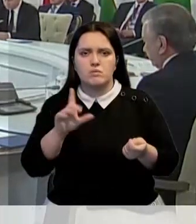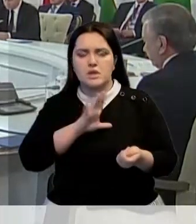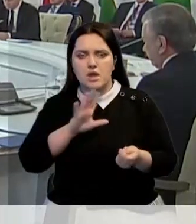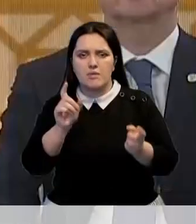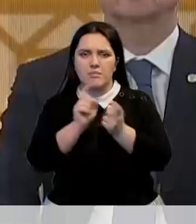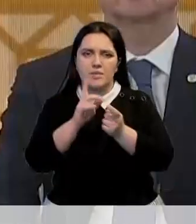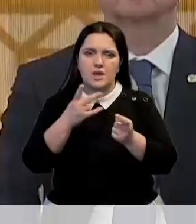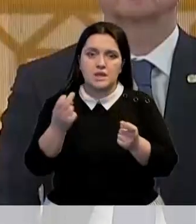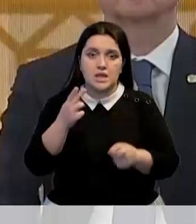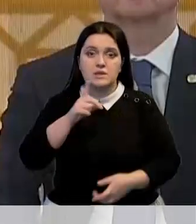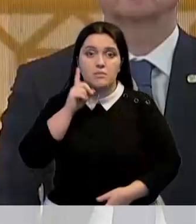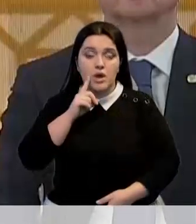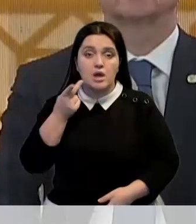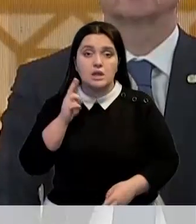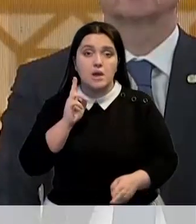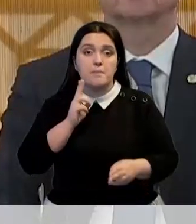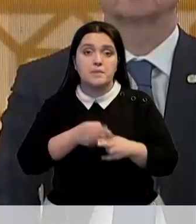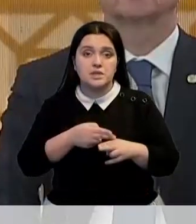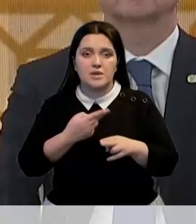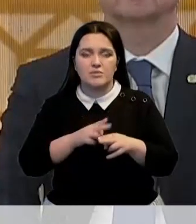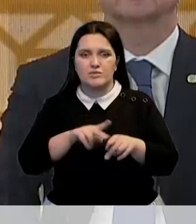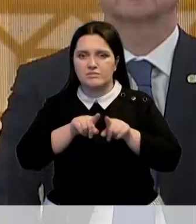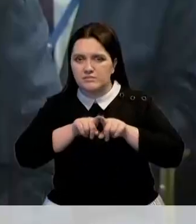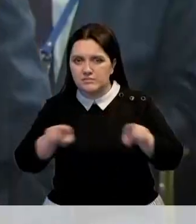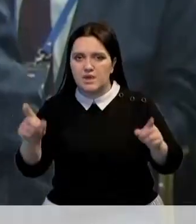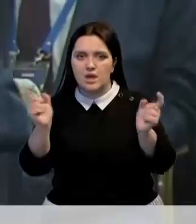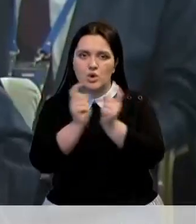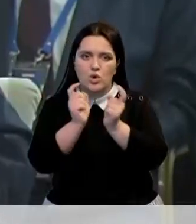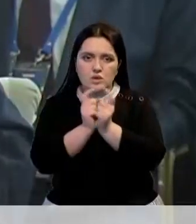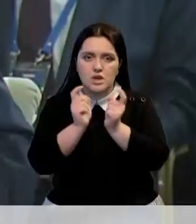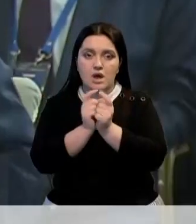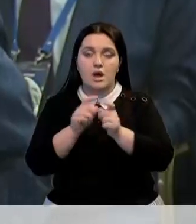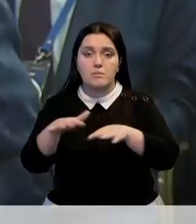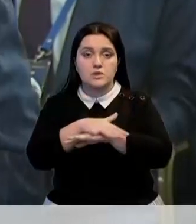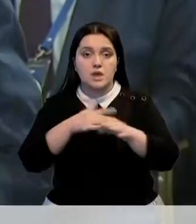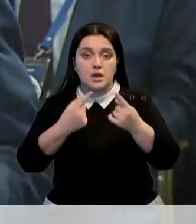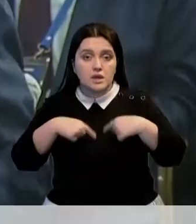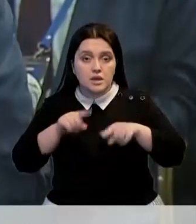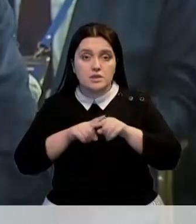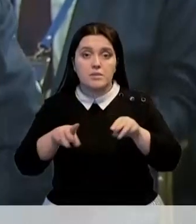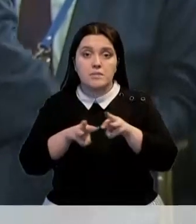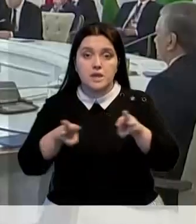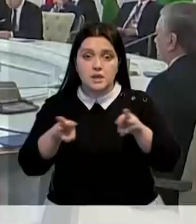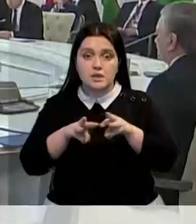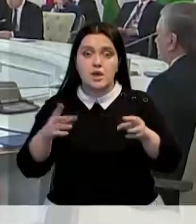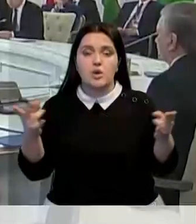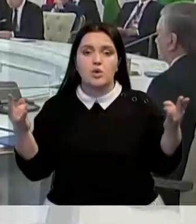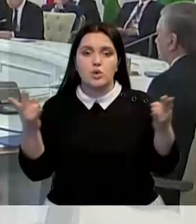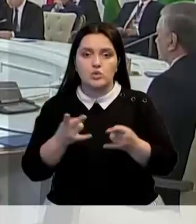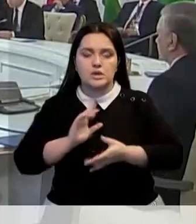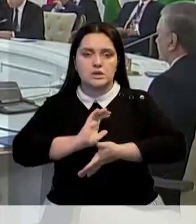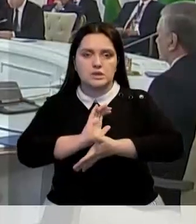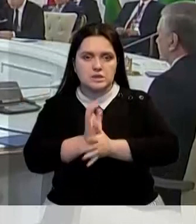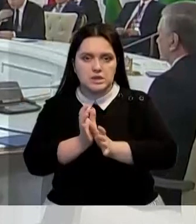особенно среди молодежи. Для пресечения попыток посеять раздоры, смуту общественным организациям и профильным министерствам стран